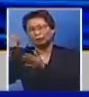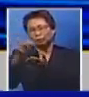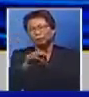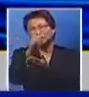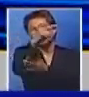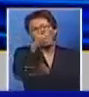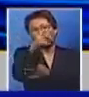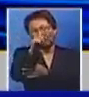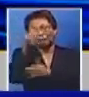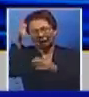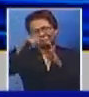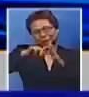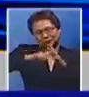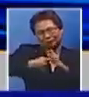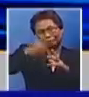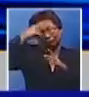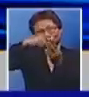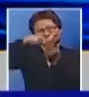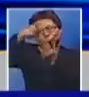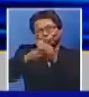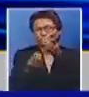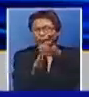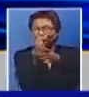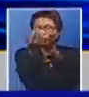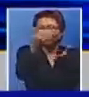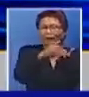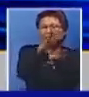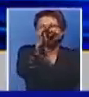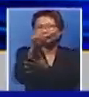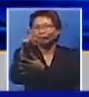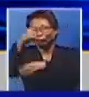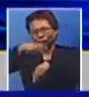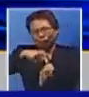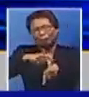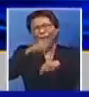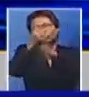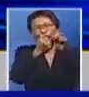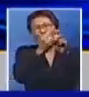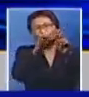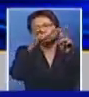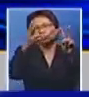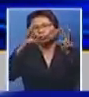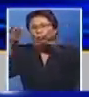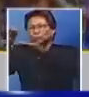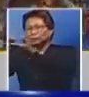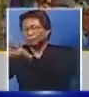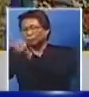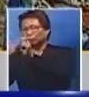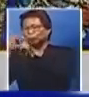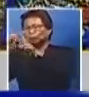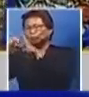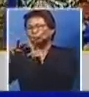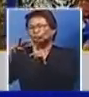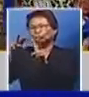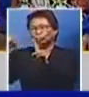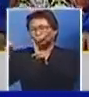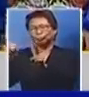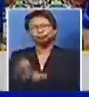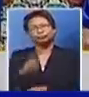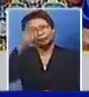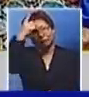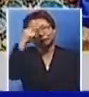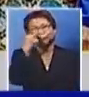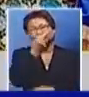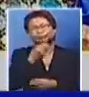hektar akan diwujudkan bagi program tanam semula Felda untuk tempoh 2017 hingga 2020. Datuk Sri